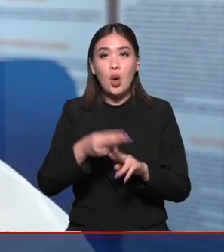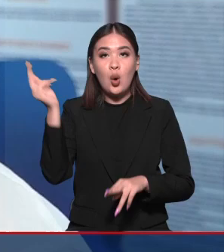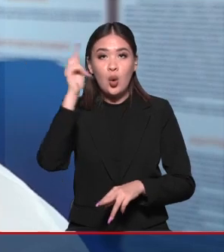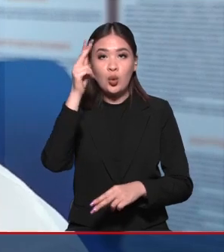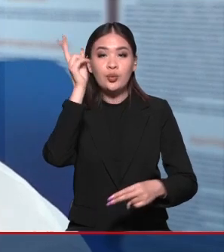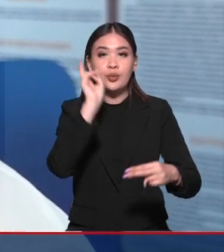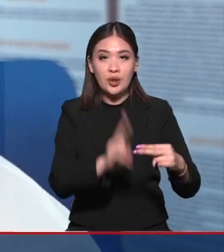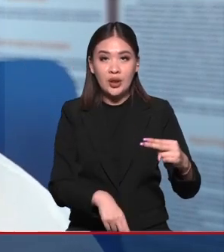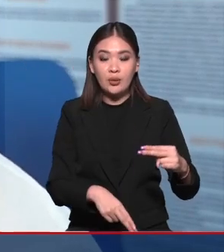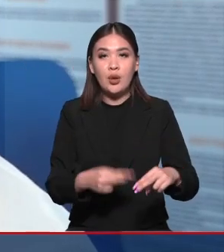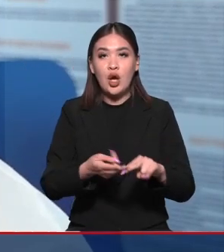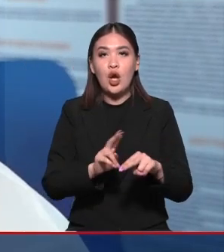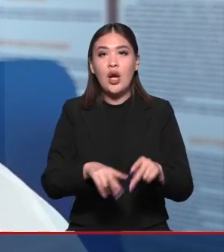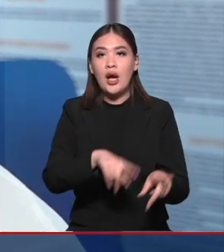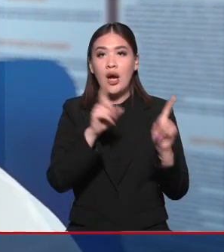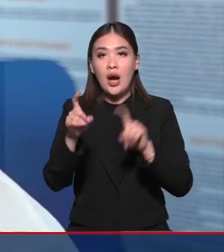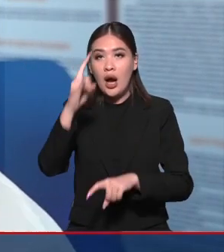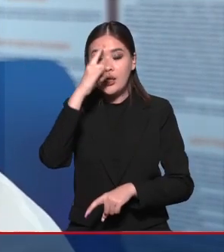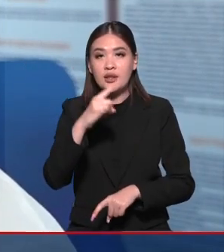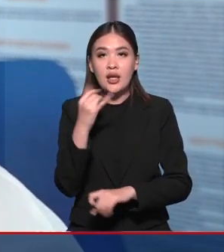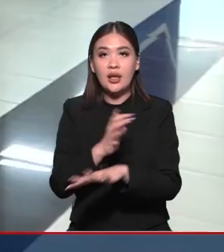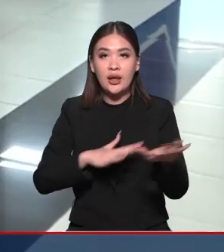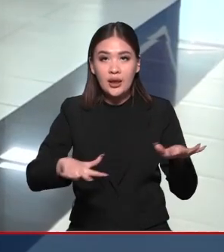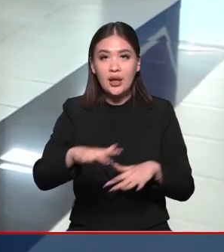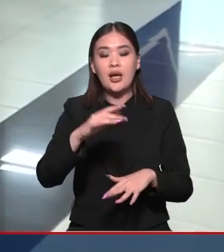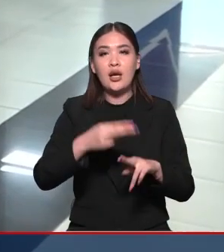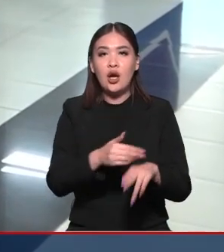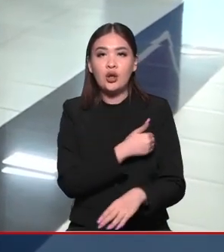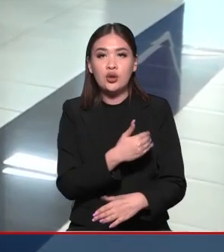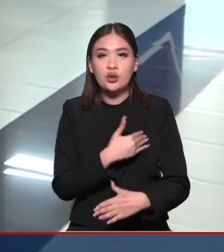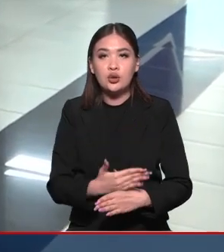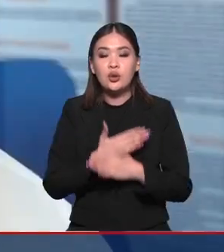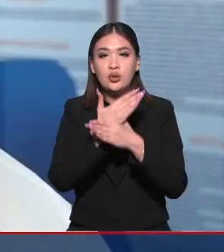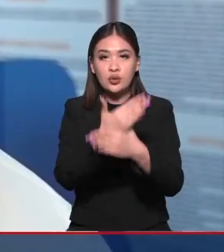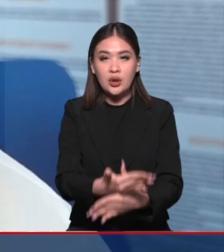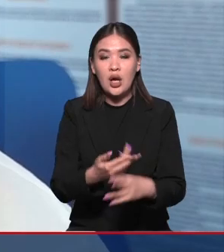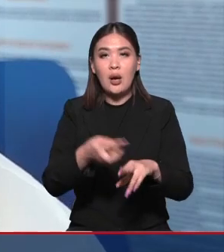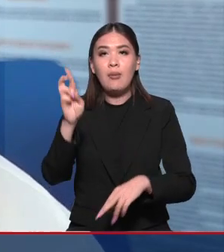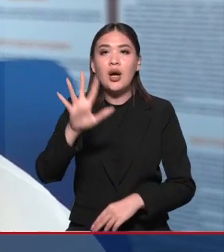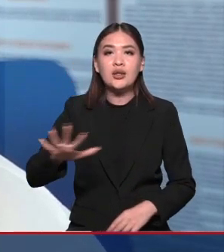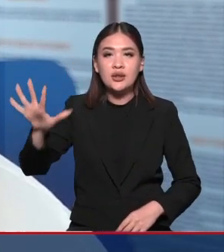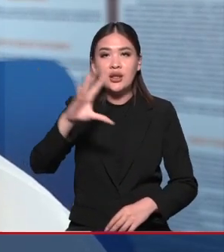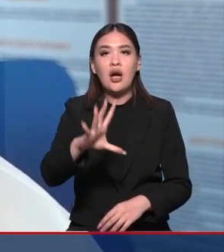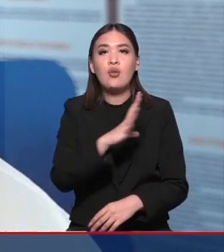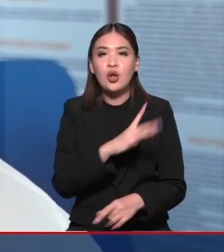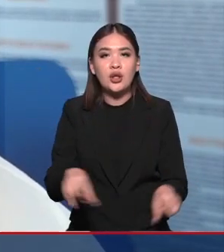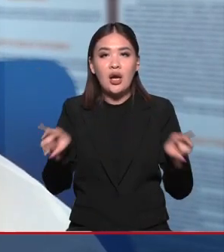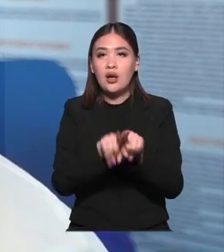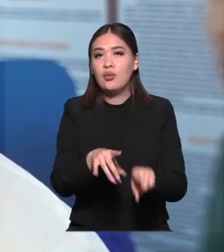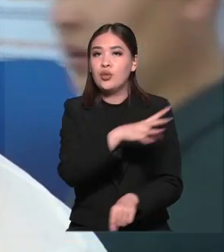бітіріп, енді осы бұйырса Қазақ еліне, өзім Қазақстанға көмегім тигізгім келеді. Батыс жақта болған жағдайлар болмас